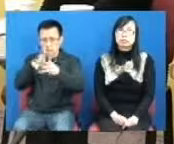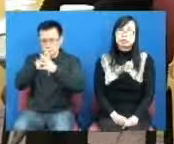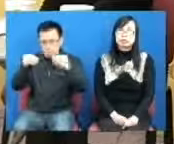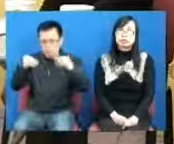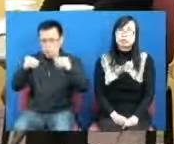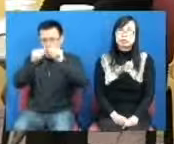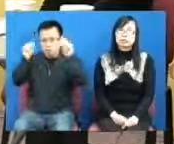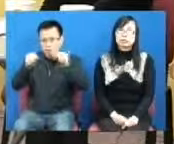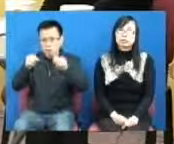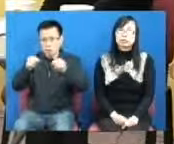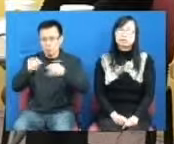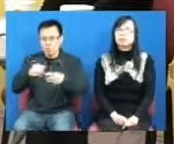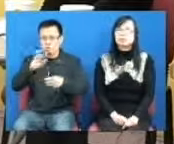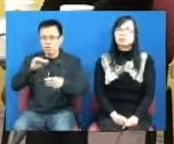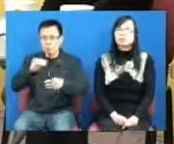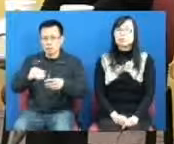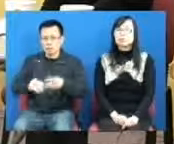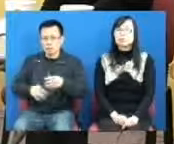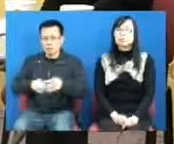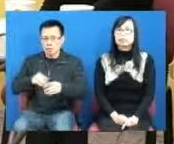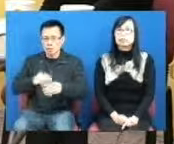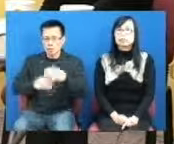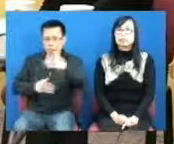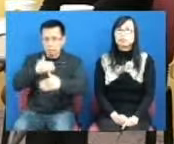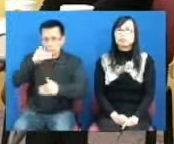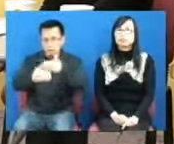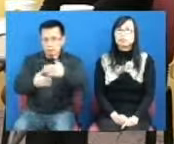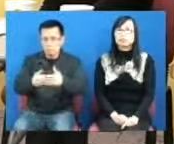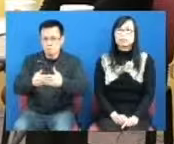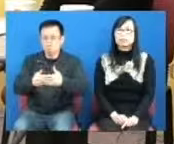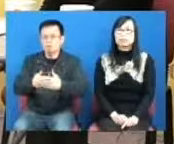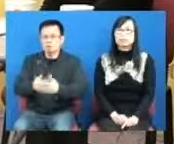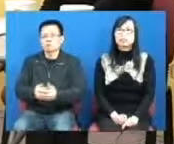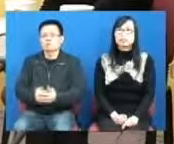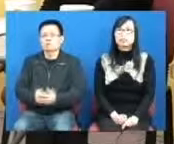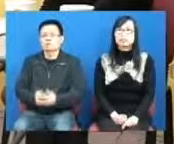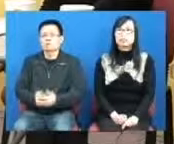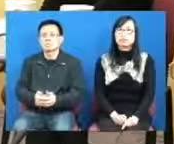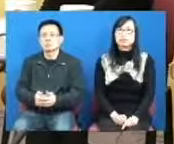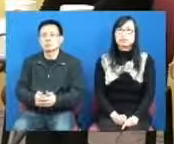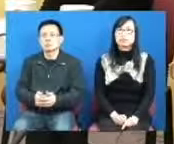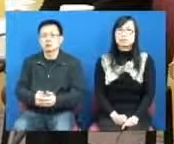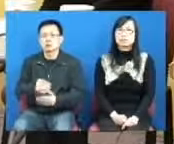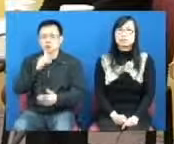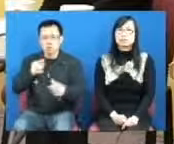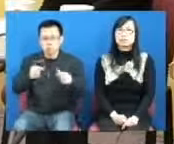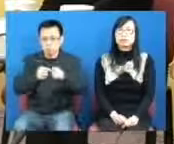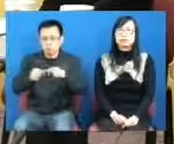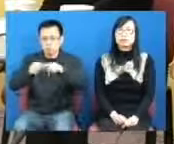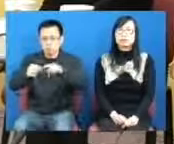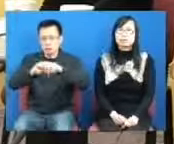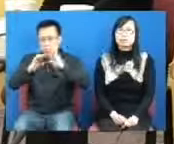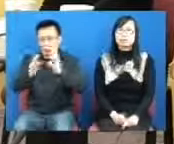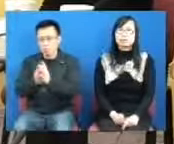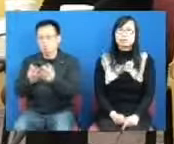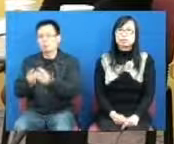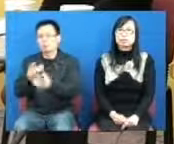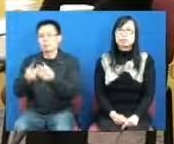去走出第一步呢正如我們公民黨也好或者很多團體或者